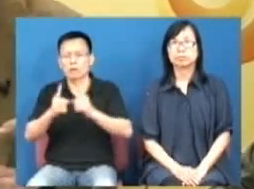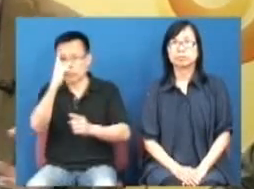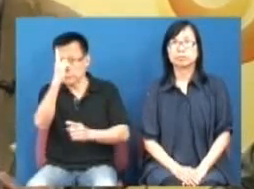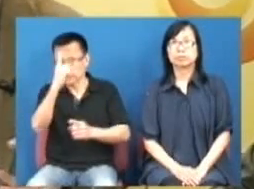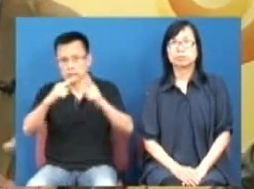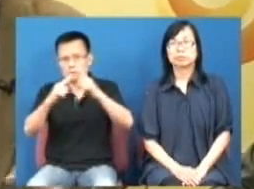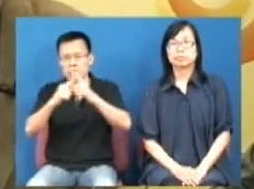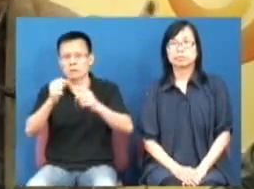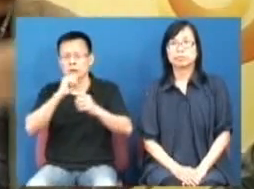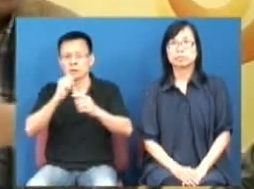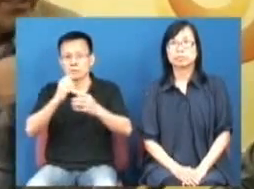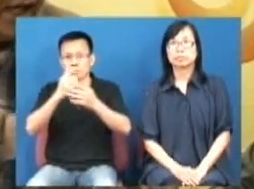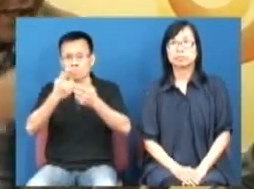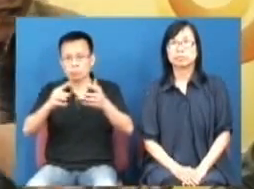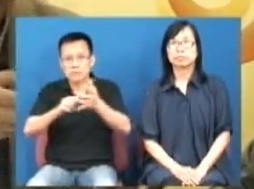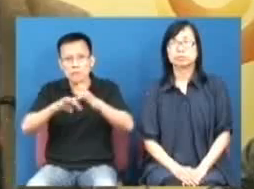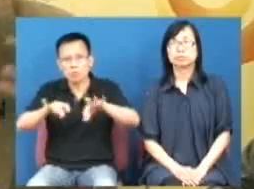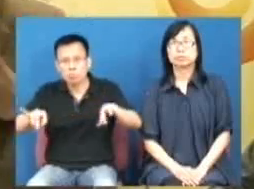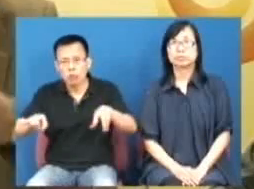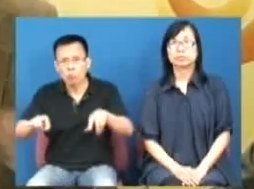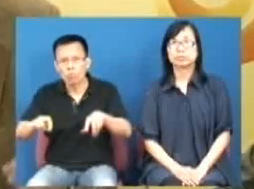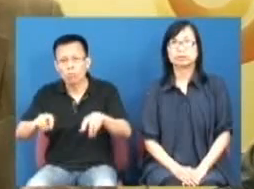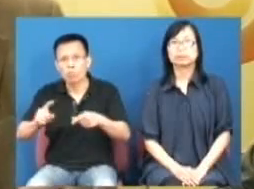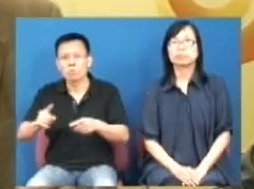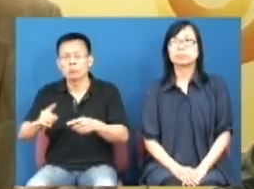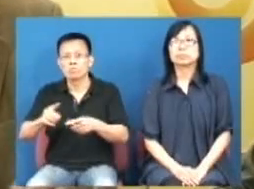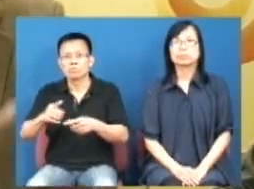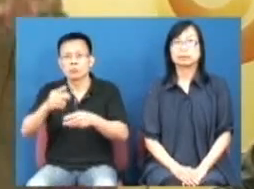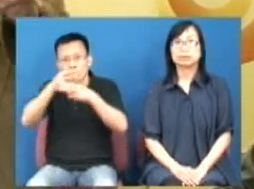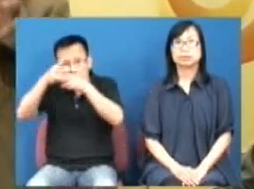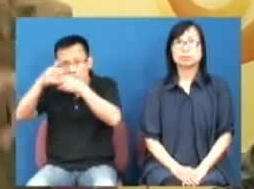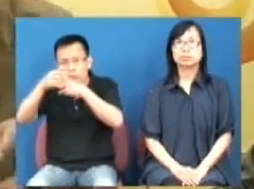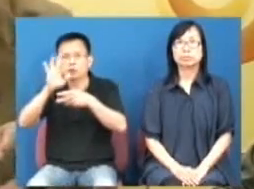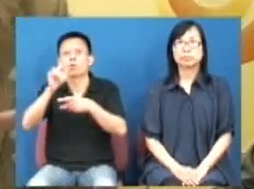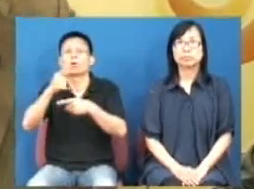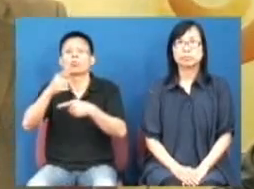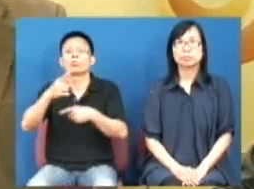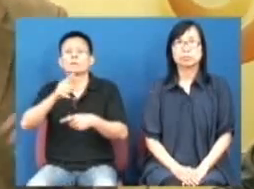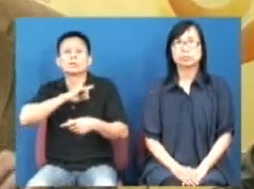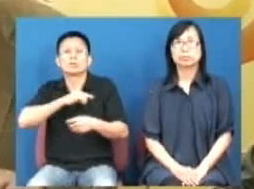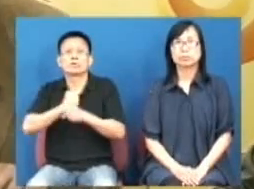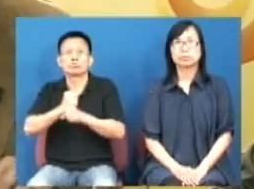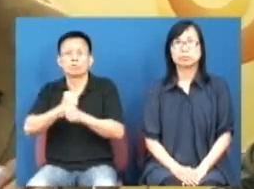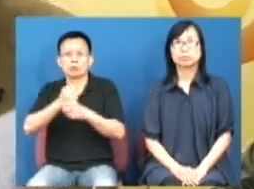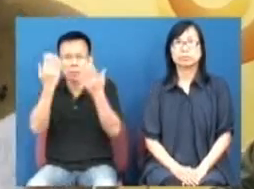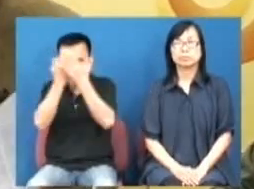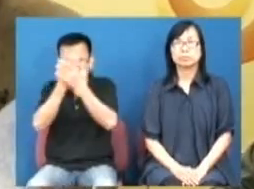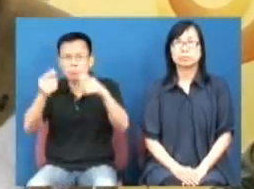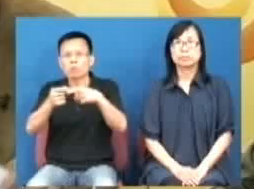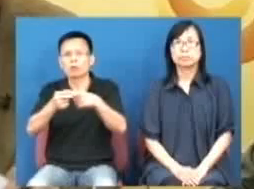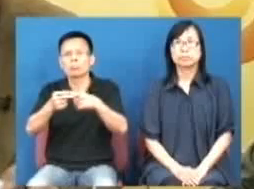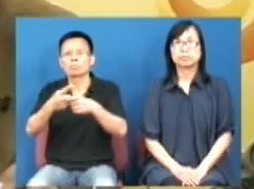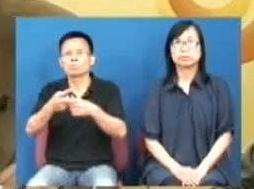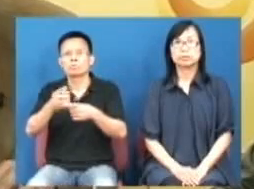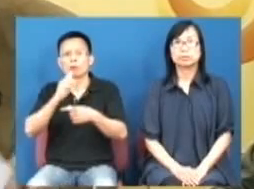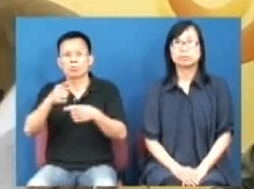有個 webcam 都可以做佢私人嘅網上電視台噶啦嘛。你只要註冊個 domain 搞掂噶啦。好啦，我哋嘅同